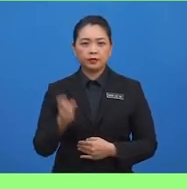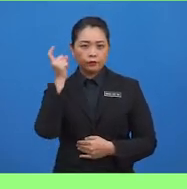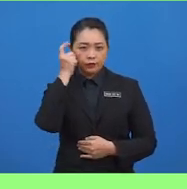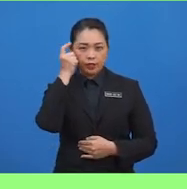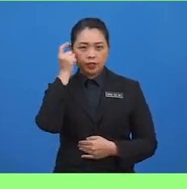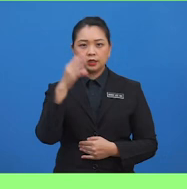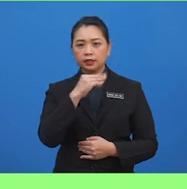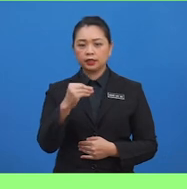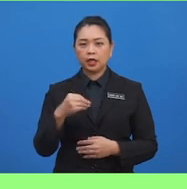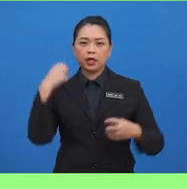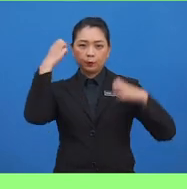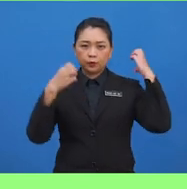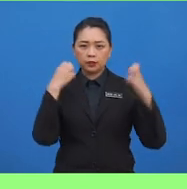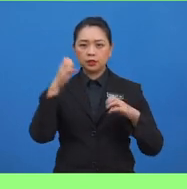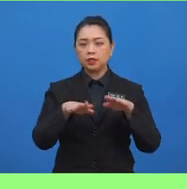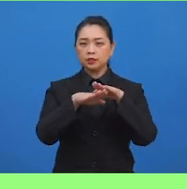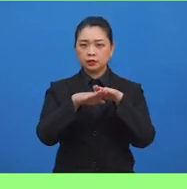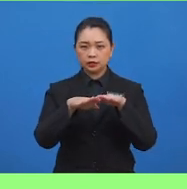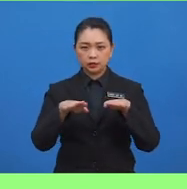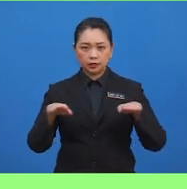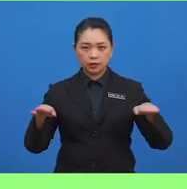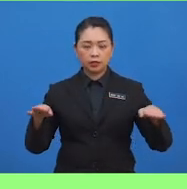Hai pikiran dan emosi